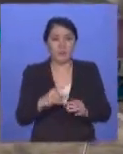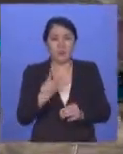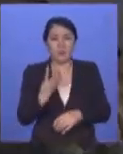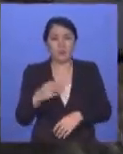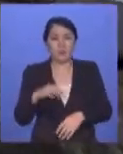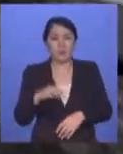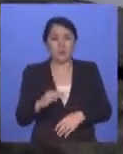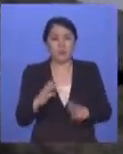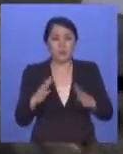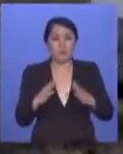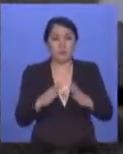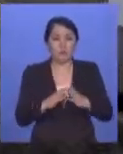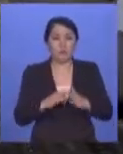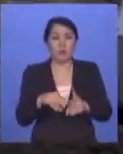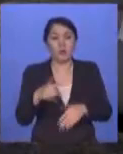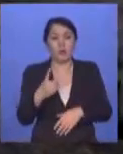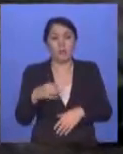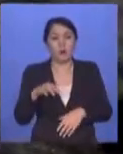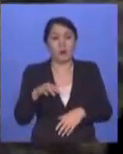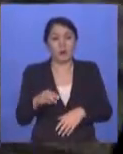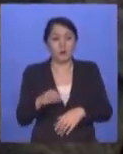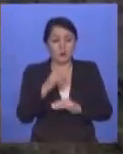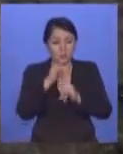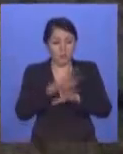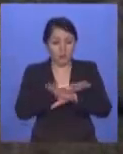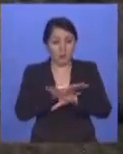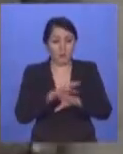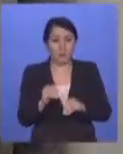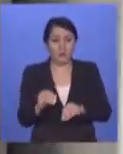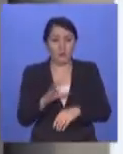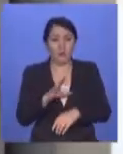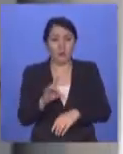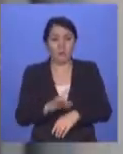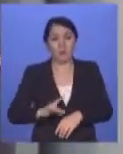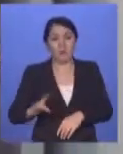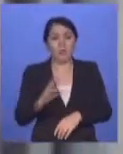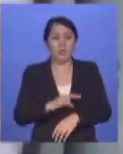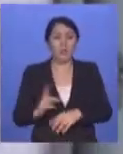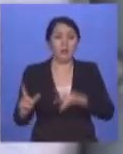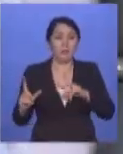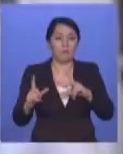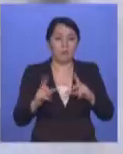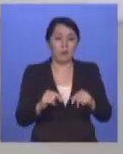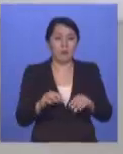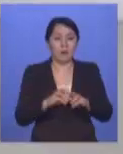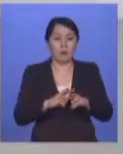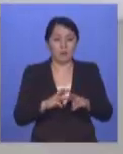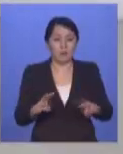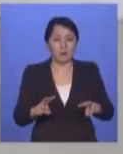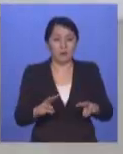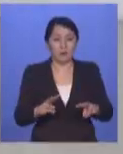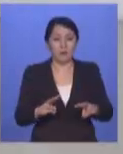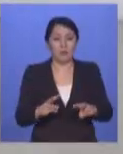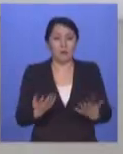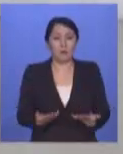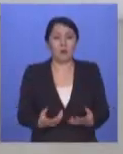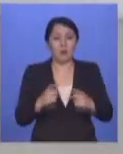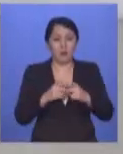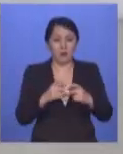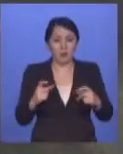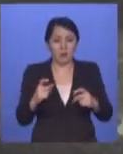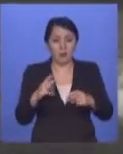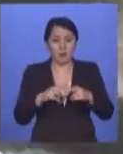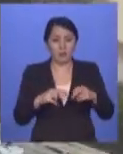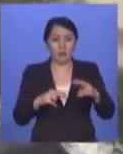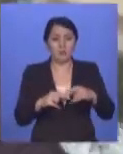үй су астында қалып, 2000-ға жуық баспана тұруға жарамсыз деп танылды. Өңірге жұмыс сапарымен келген вице-премьер Қанат Бозымбаев тұрғындар үшін салынып